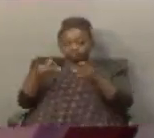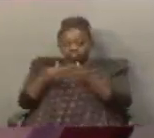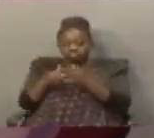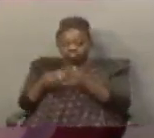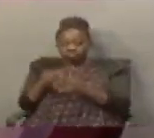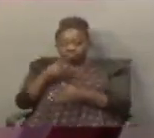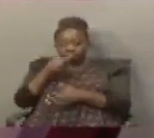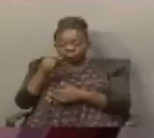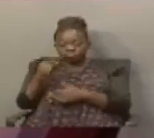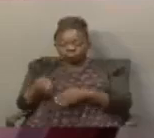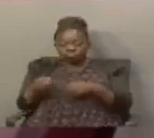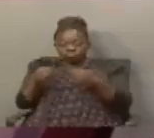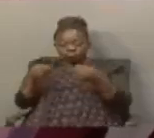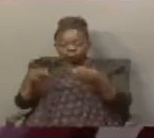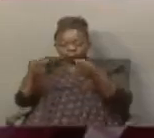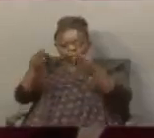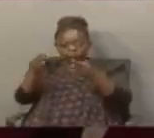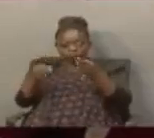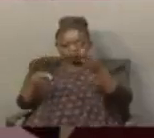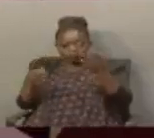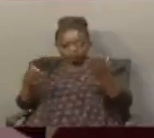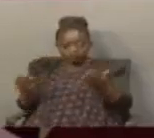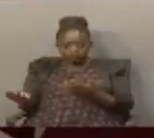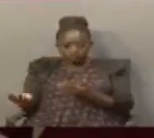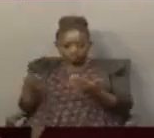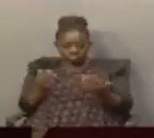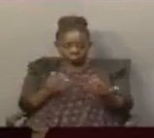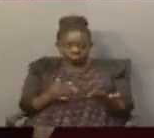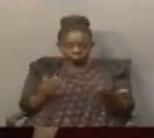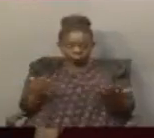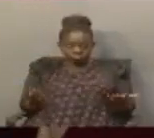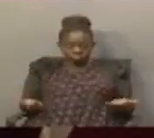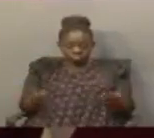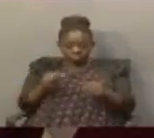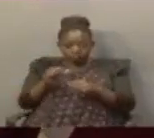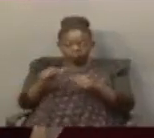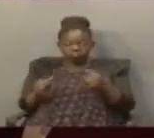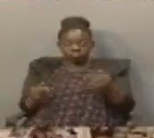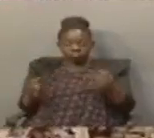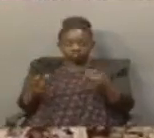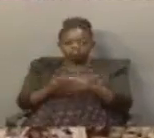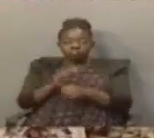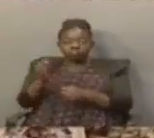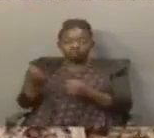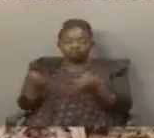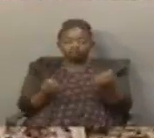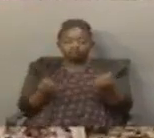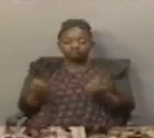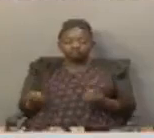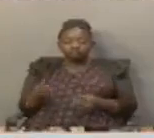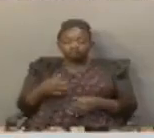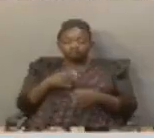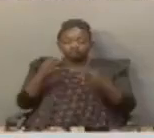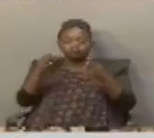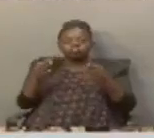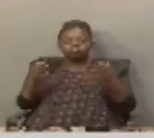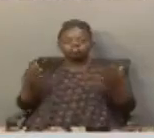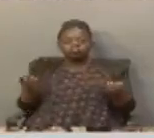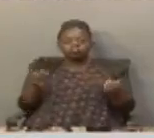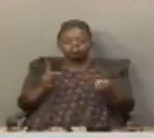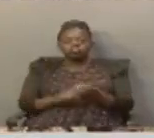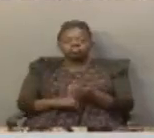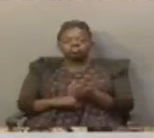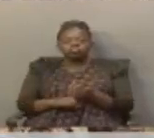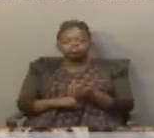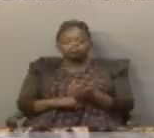yo musajja yamuwaddedde ebintu ebyabadde bigenda okuleetebwa nga bino biwerera ddala emmotoka nnamba. Nakubanga ebintu byange ngenda biyola era ngenda bifuna